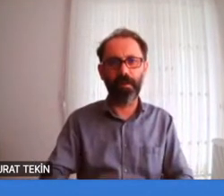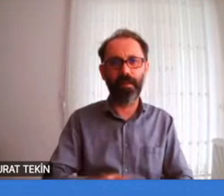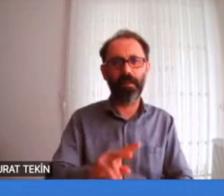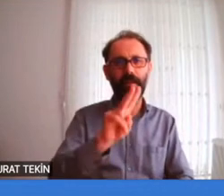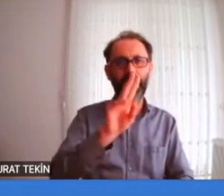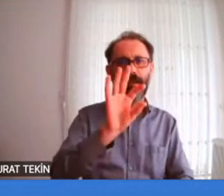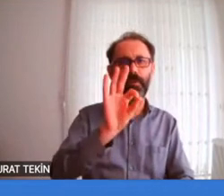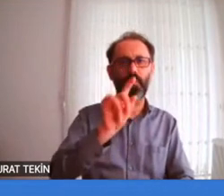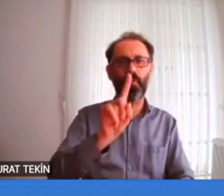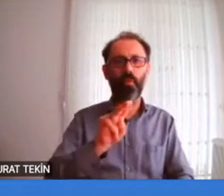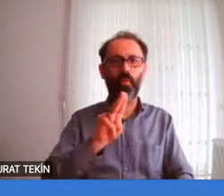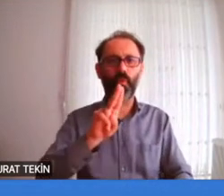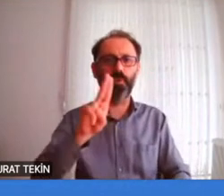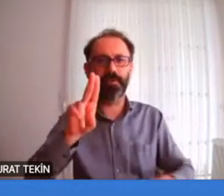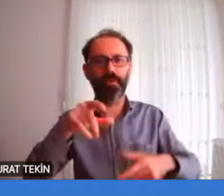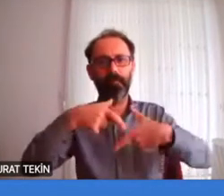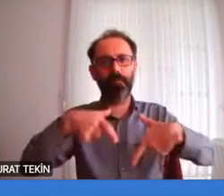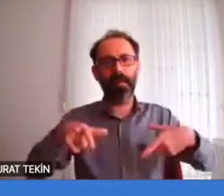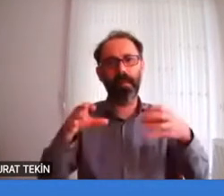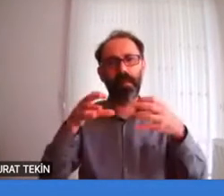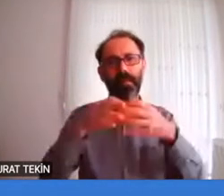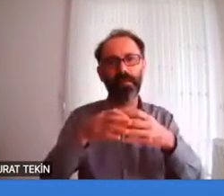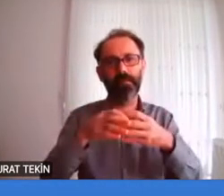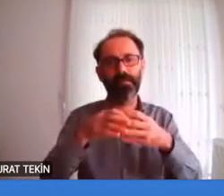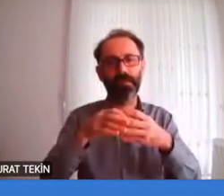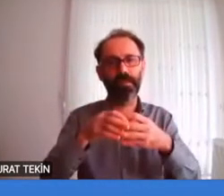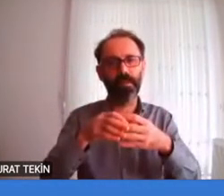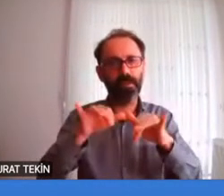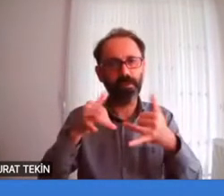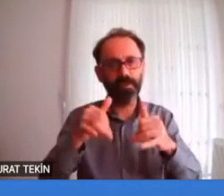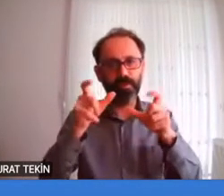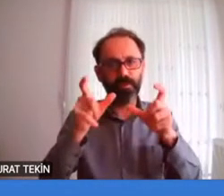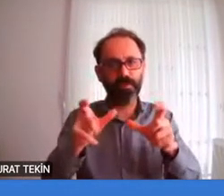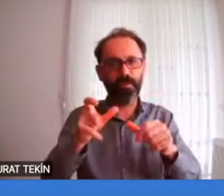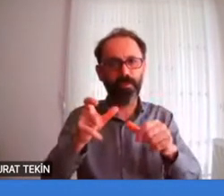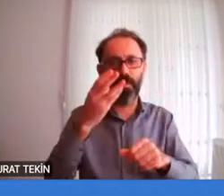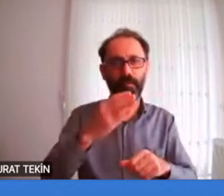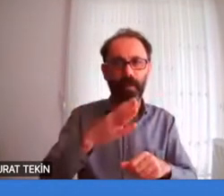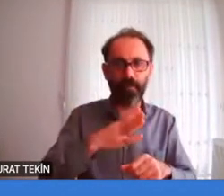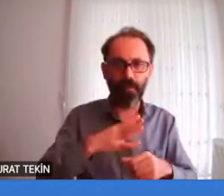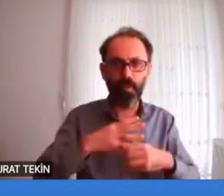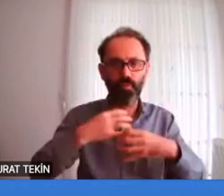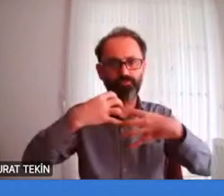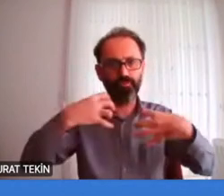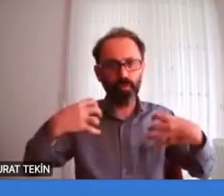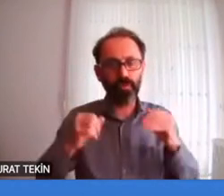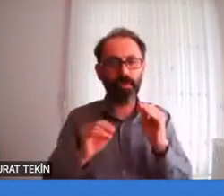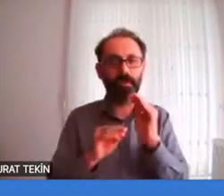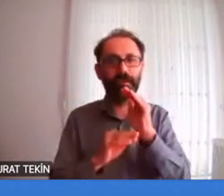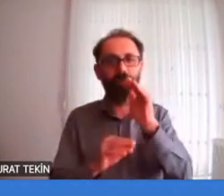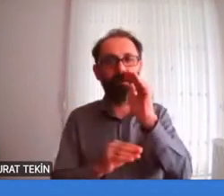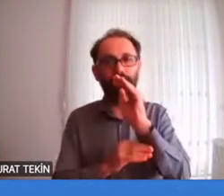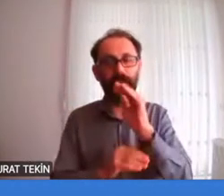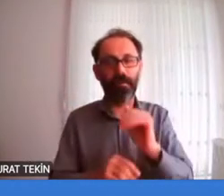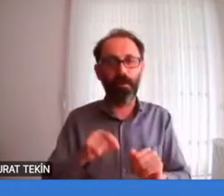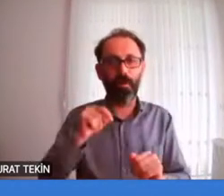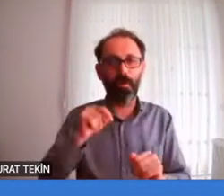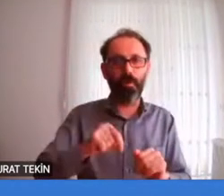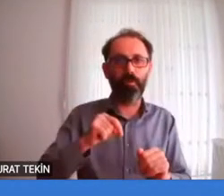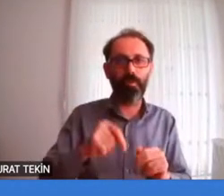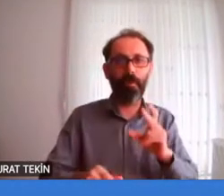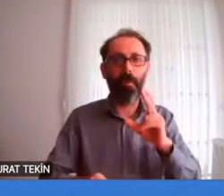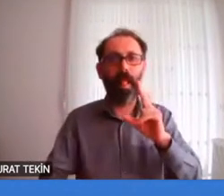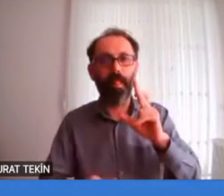2017'den beri milli takımdayım. Çok büyük gururlar yaşadık. Tabii bu yıl yaşadığımız en büyüğüydü. Paralimpiklerde şampiyon